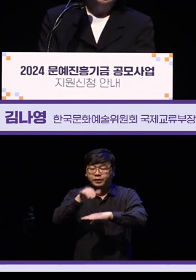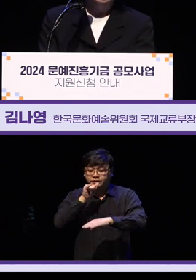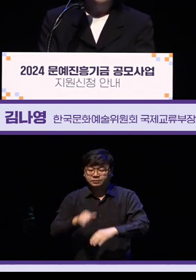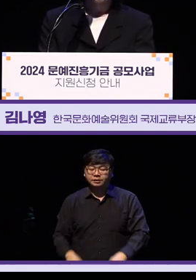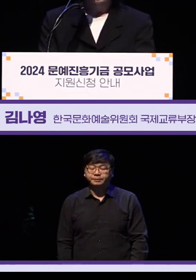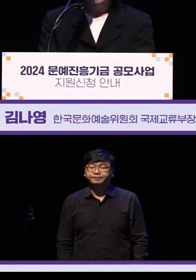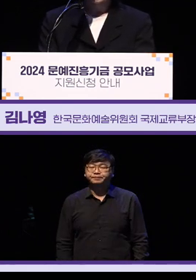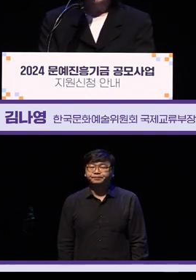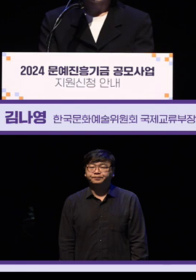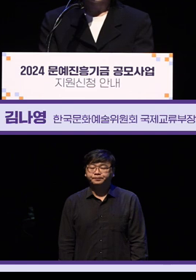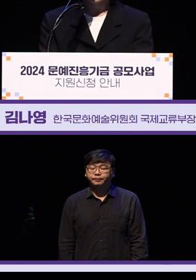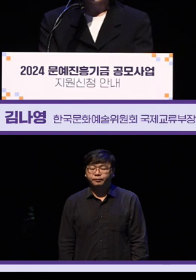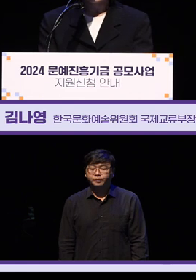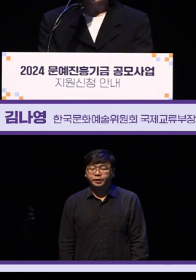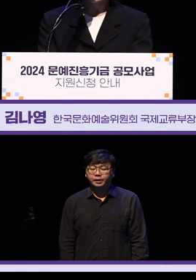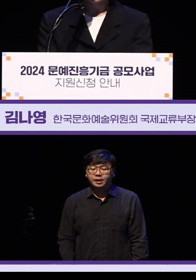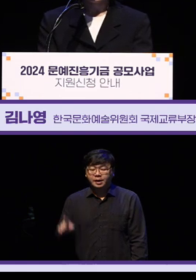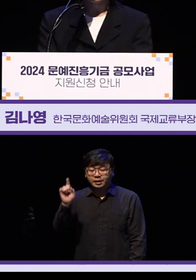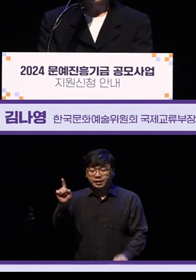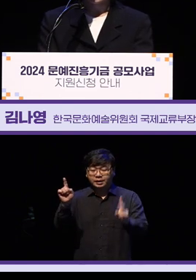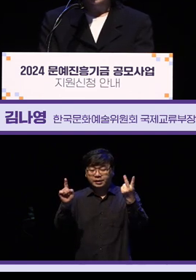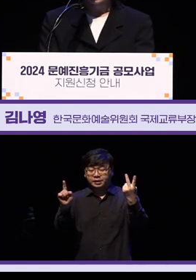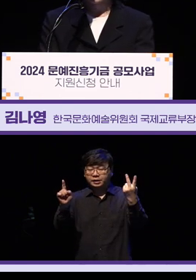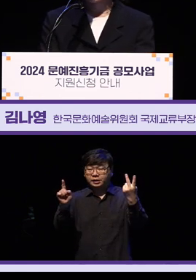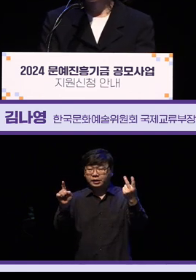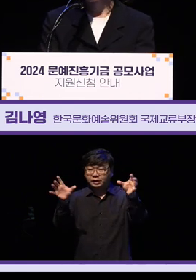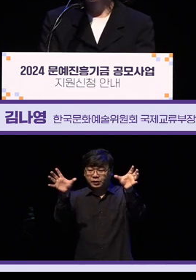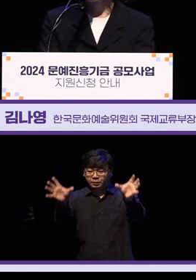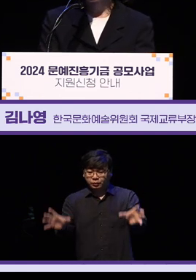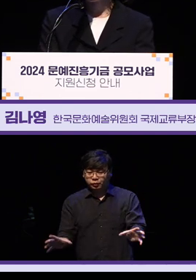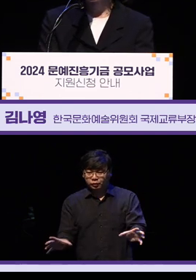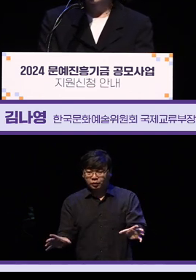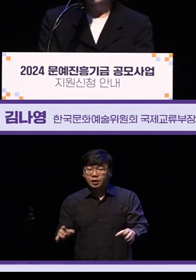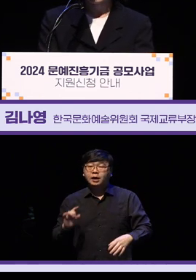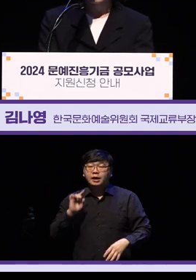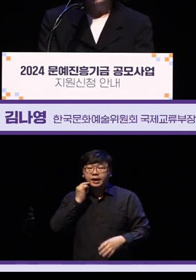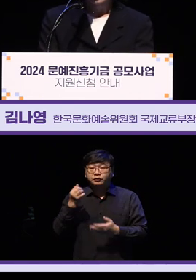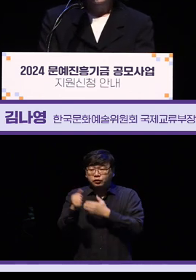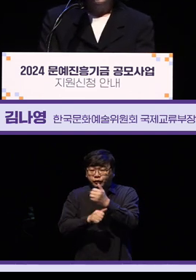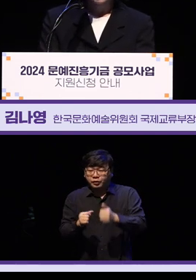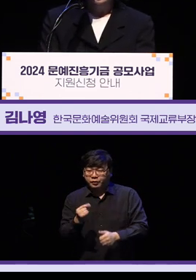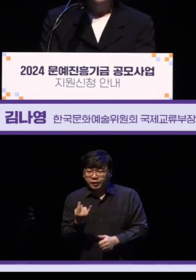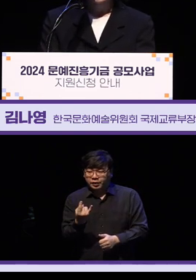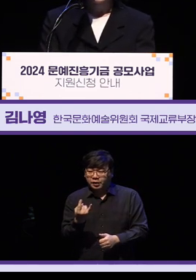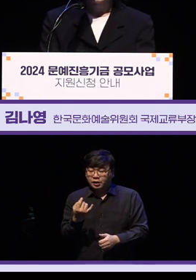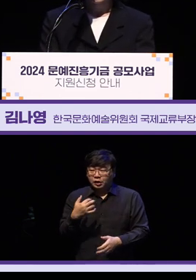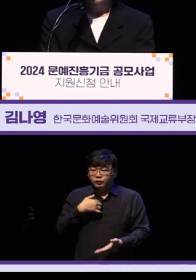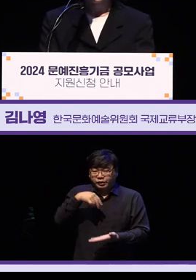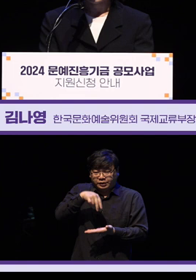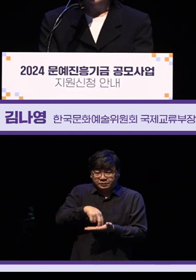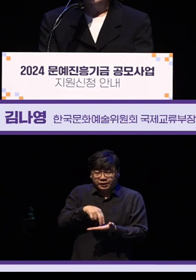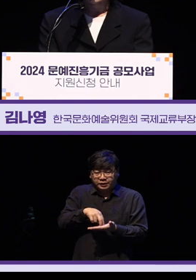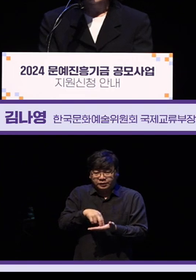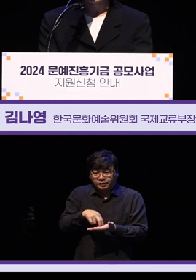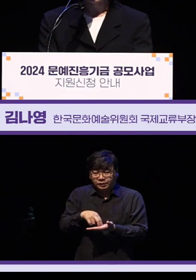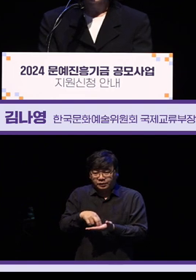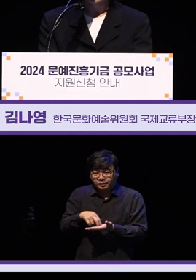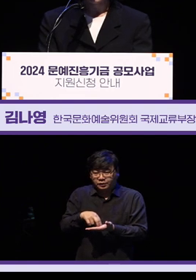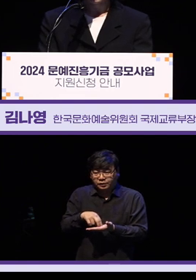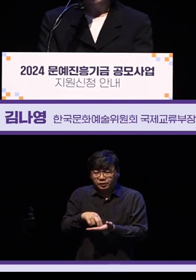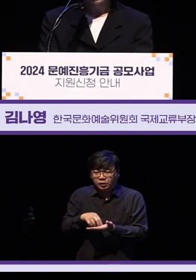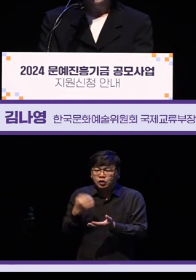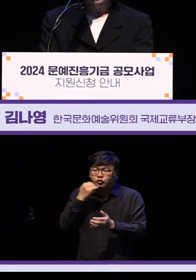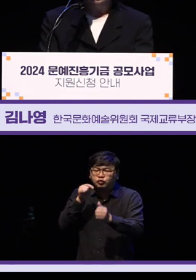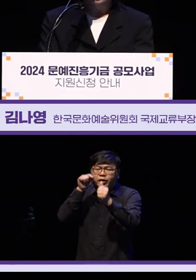합니다이 두 가지 유형에는 예술위원회가 기관차원에서 구축했던 파트너십을 통해서 운영되는